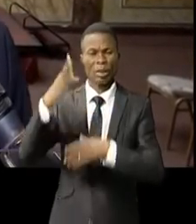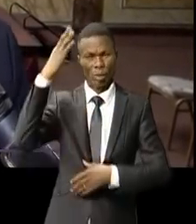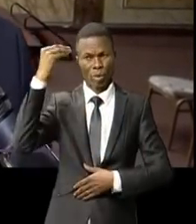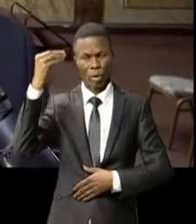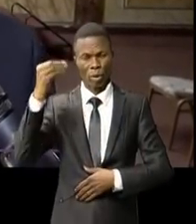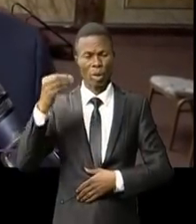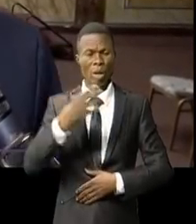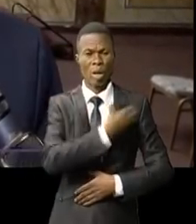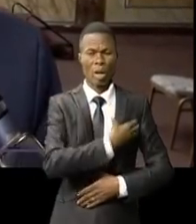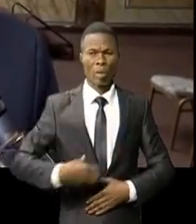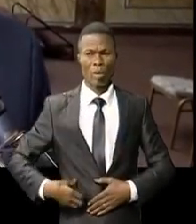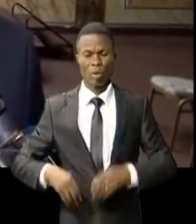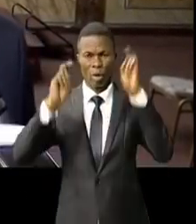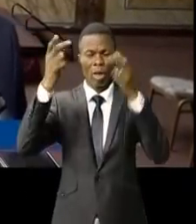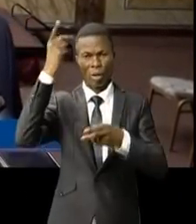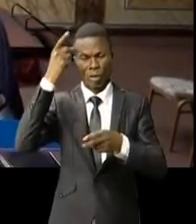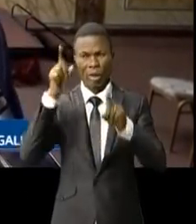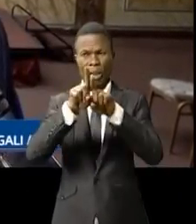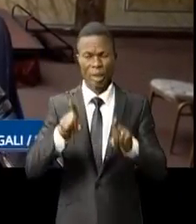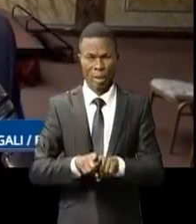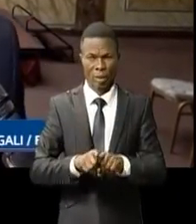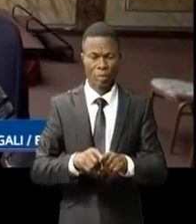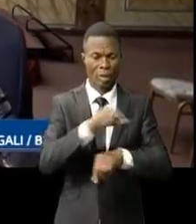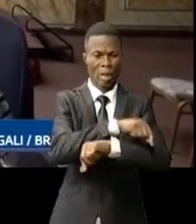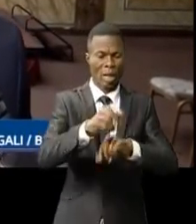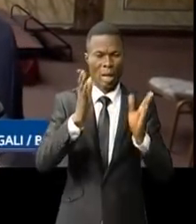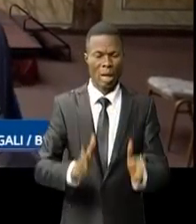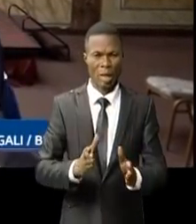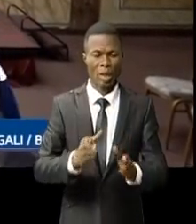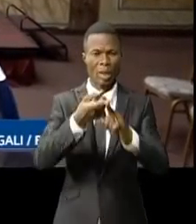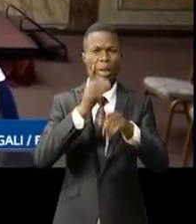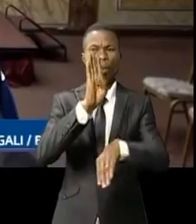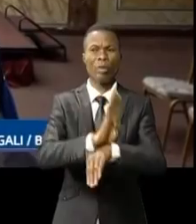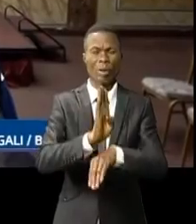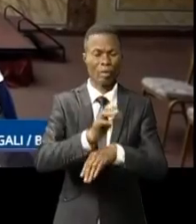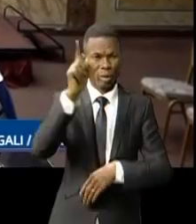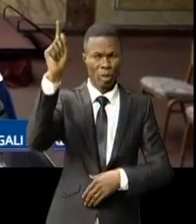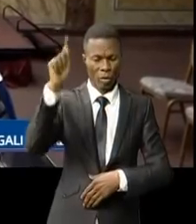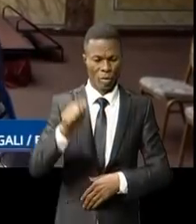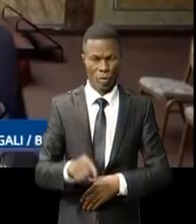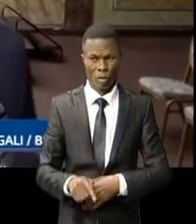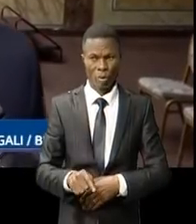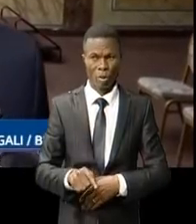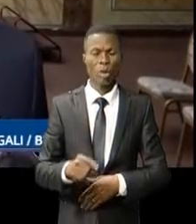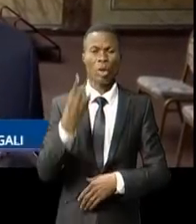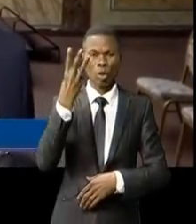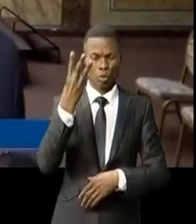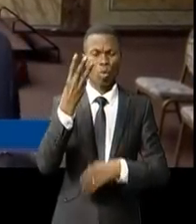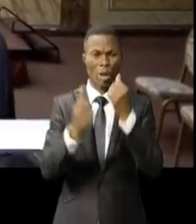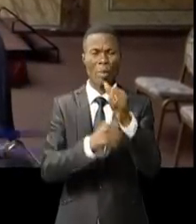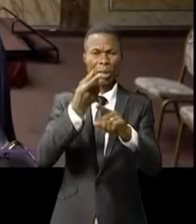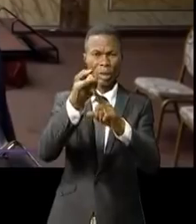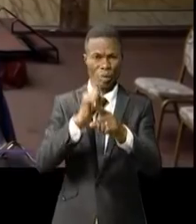les bourgmestres de la ville de Kinshasa et les administrateurs maires que nous sommes de Brazzaville. Nous sommes au nombre de 3